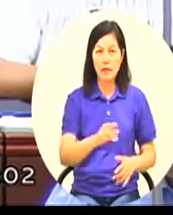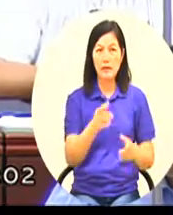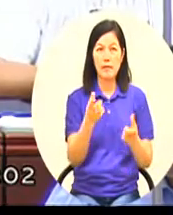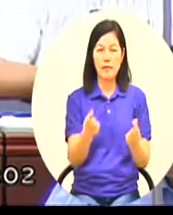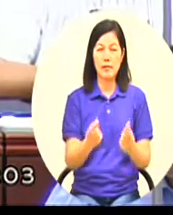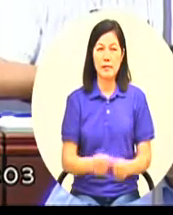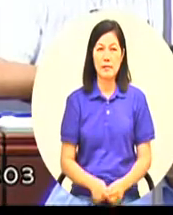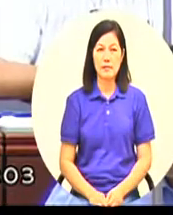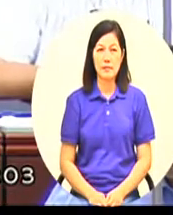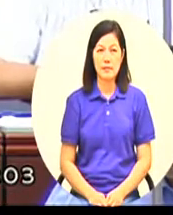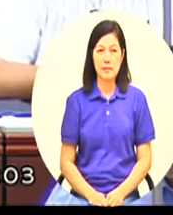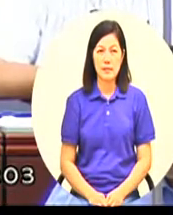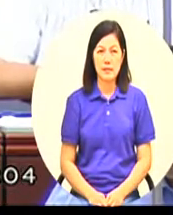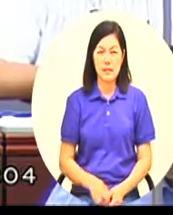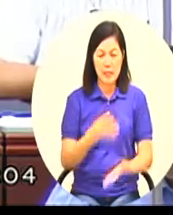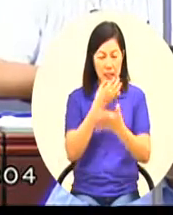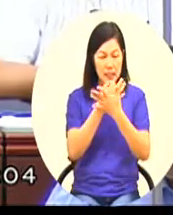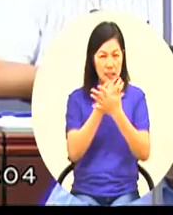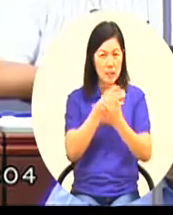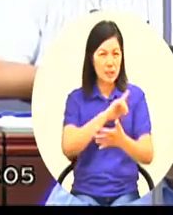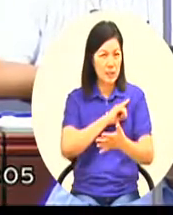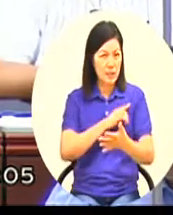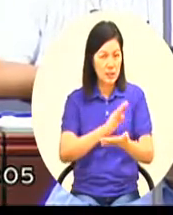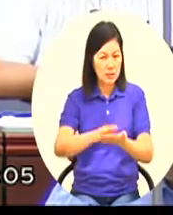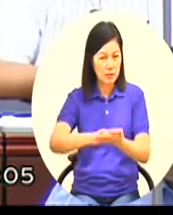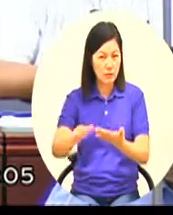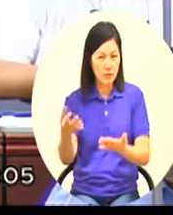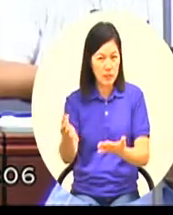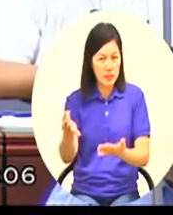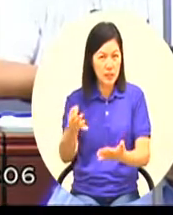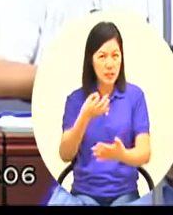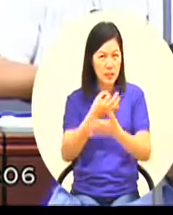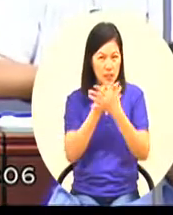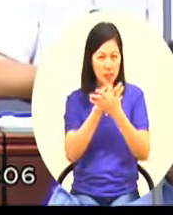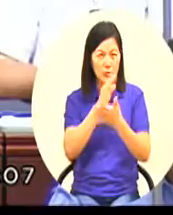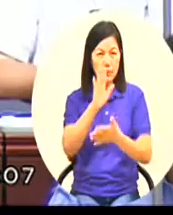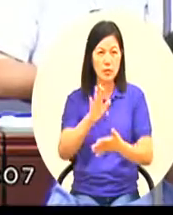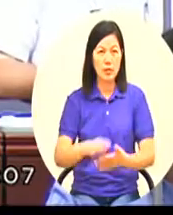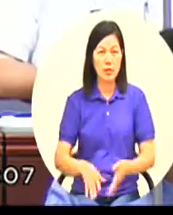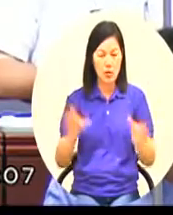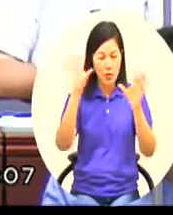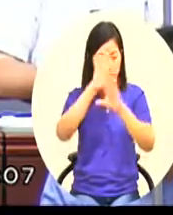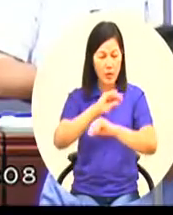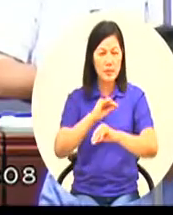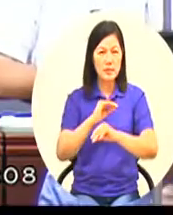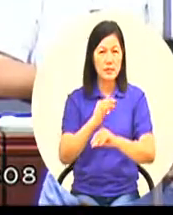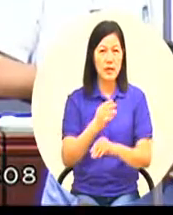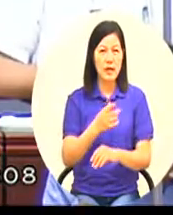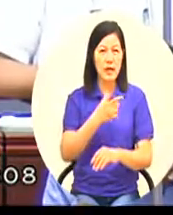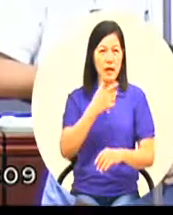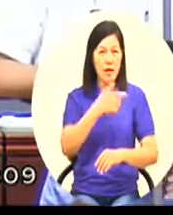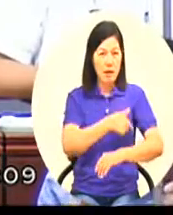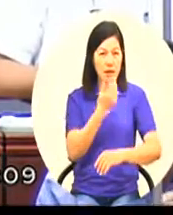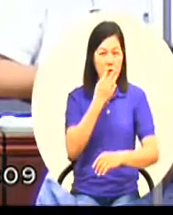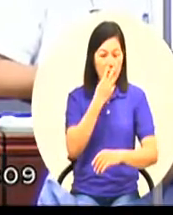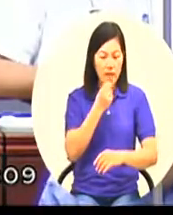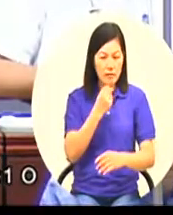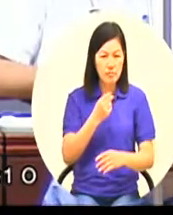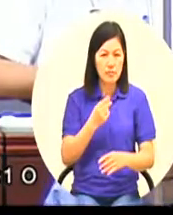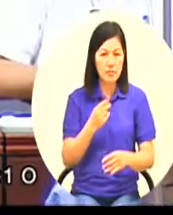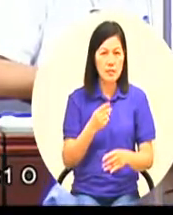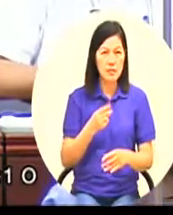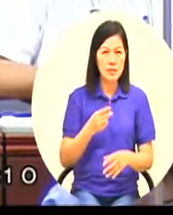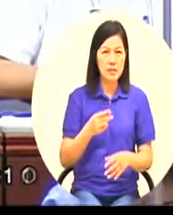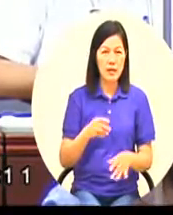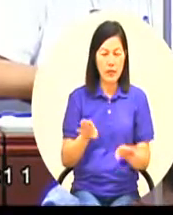他的这一个有关于他的处理的成本，利用夜间、利用假日的时候、下雨的时候偷排出去，所以